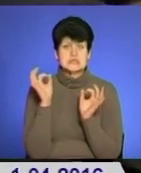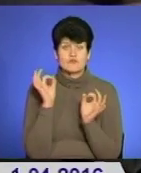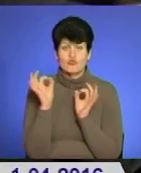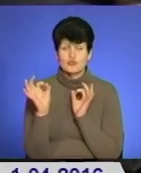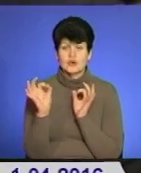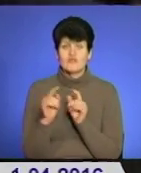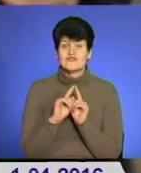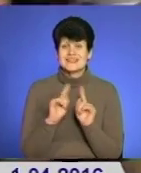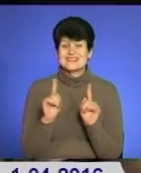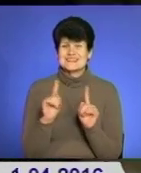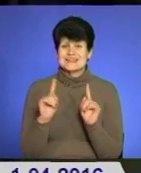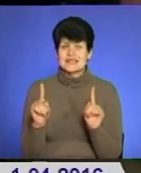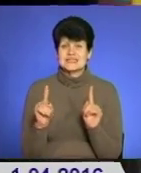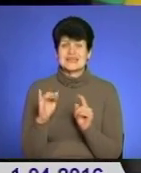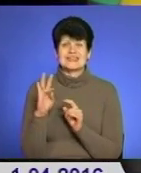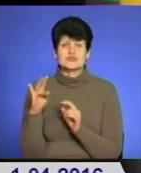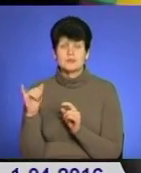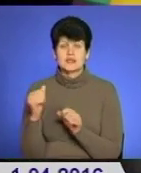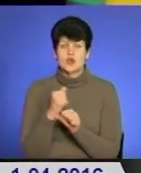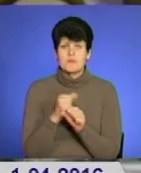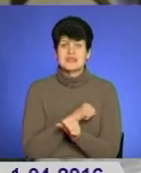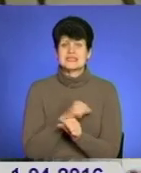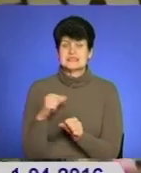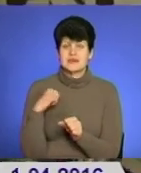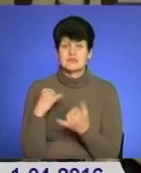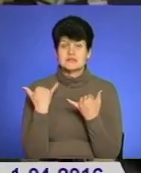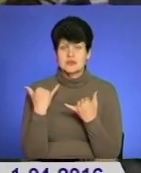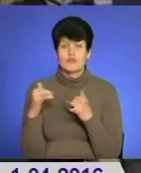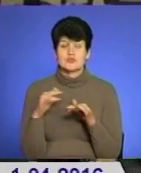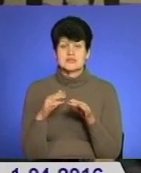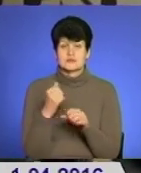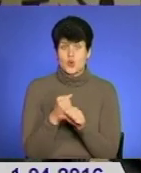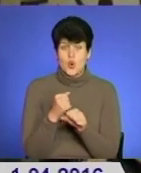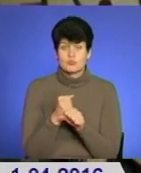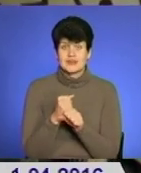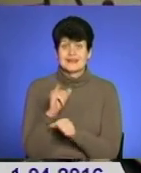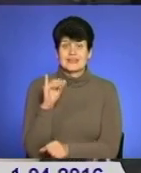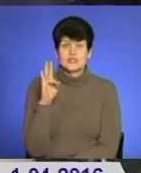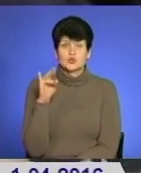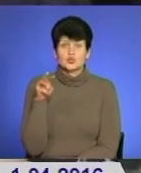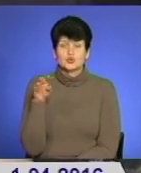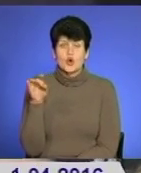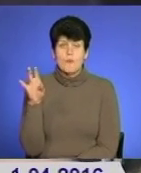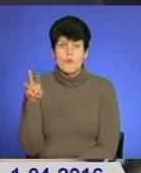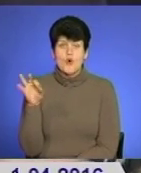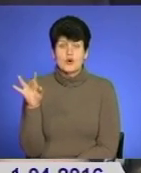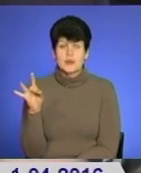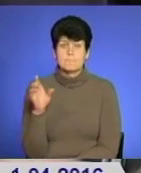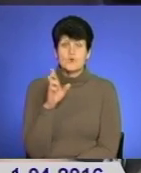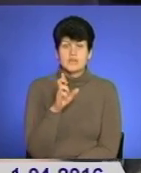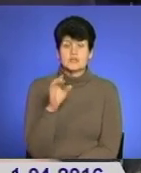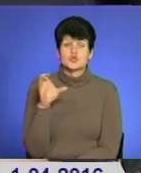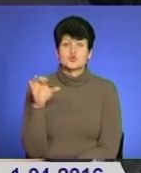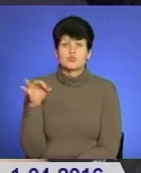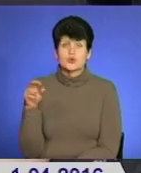і оригінальними музичними інструментами, багато з яких роблять самі. Зокрема, зараз в процесі виготовлення інтонару морі. Богдан Супрунюк, який представляє